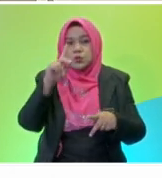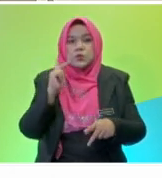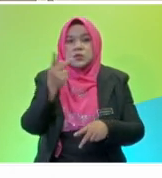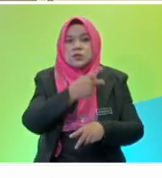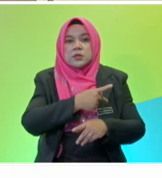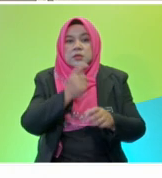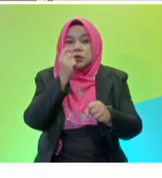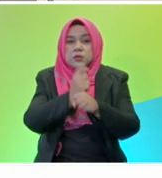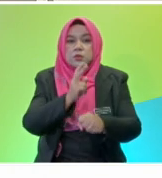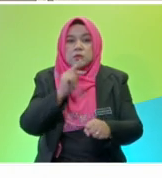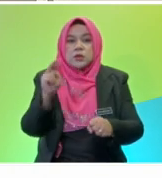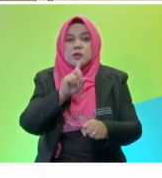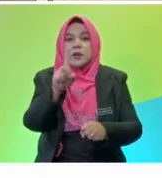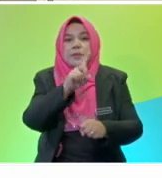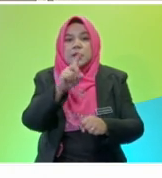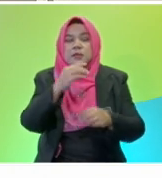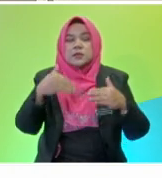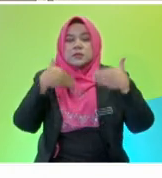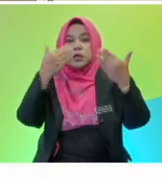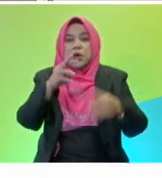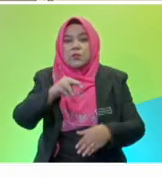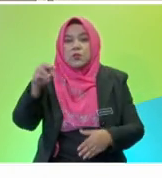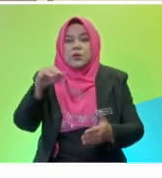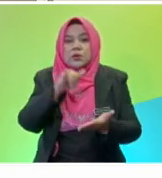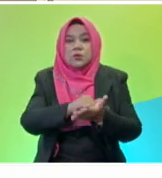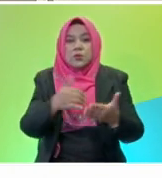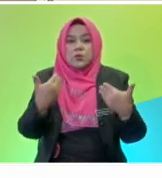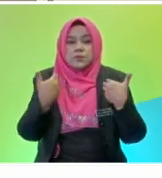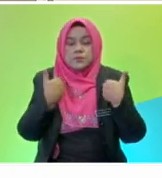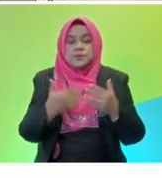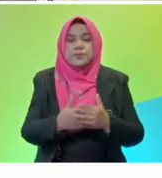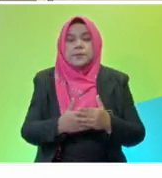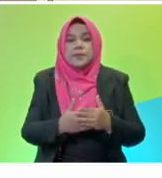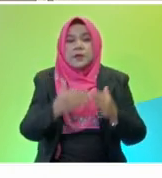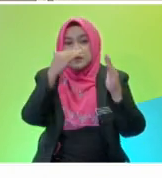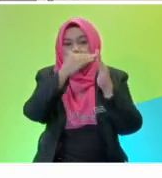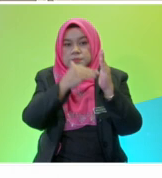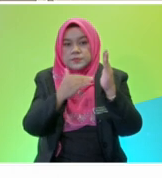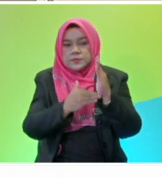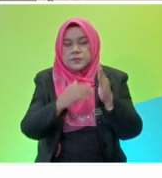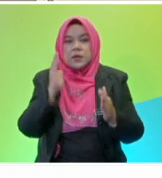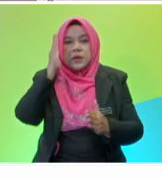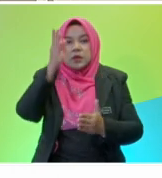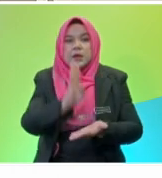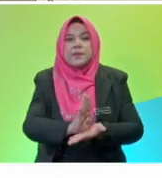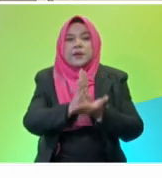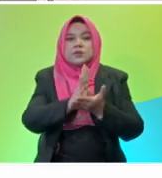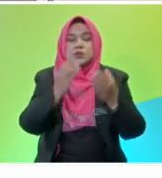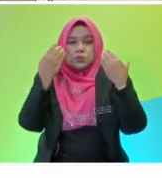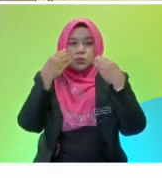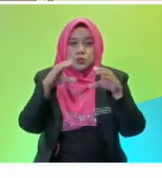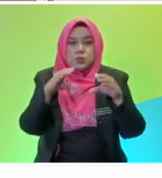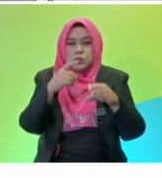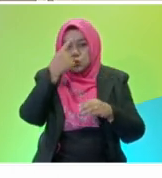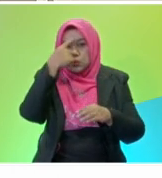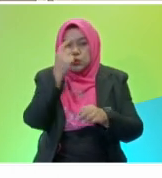tahap mana murid itu berada oke semua maklumat yang saya tak akan selesai Maaf akan membantu guru membuat pertimbangan dan menentukan